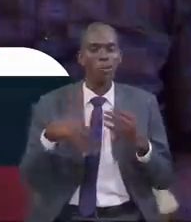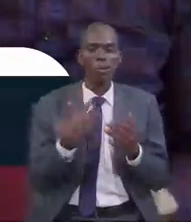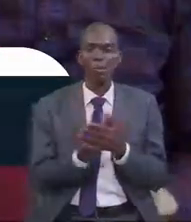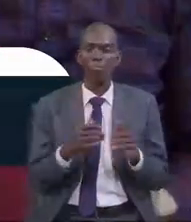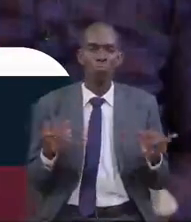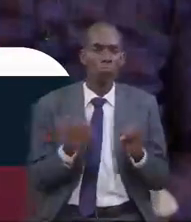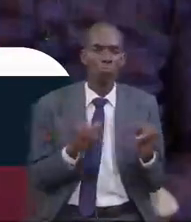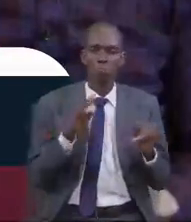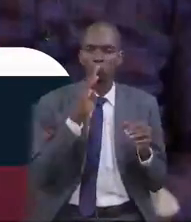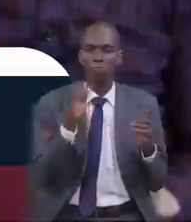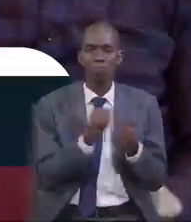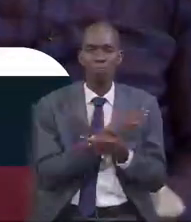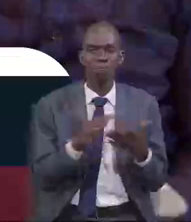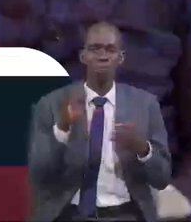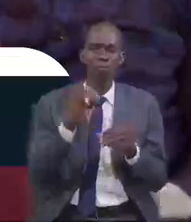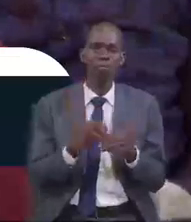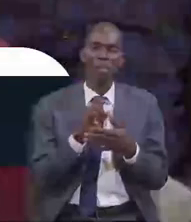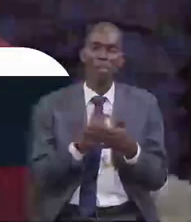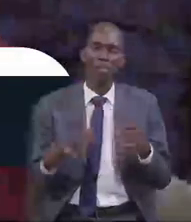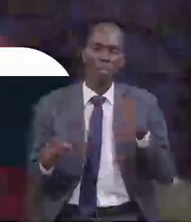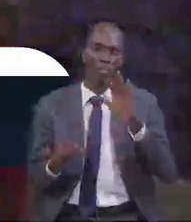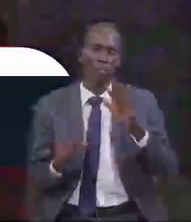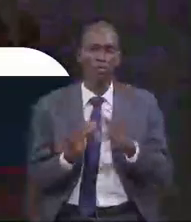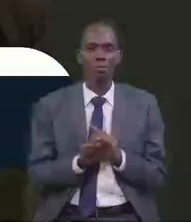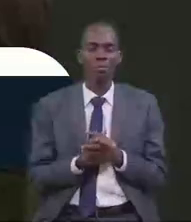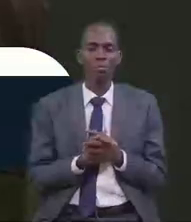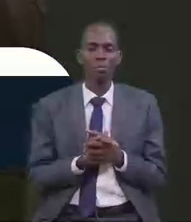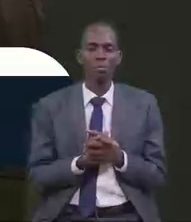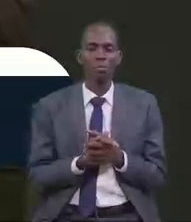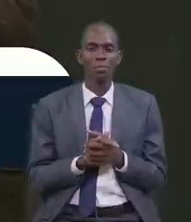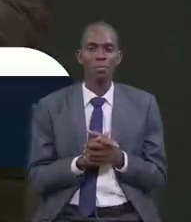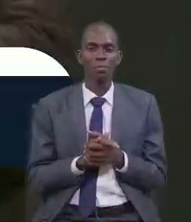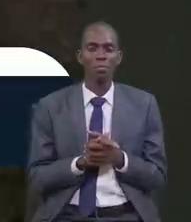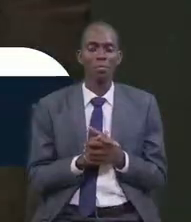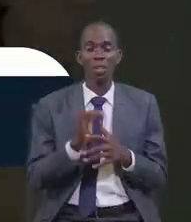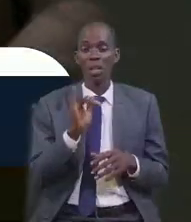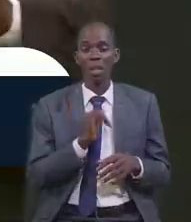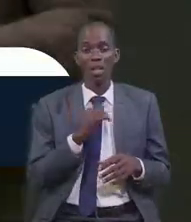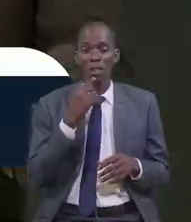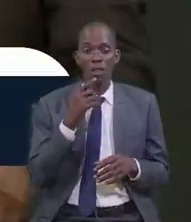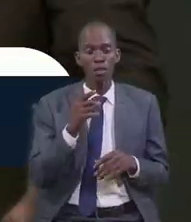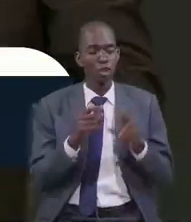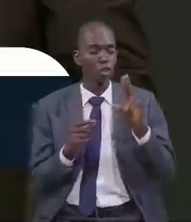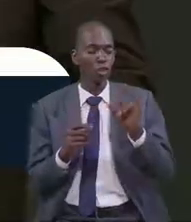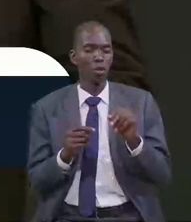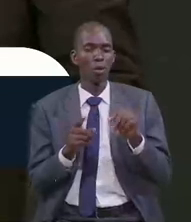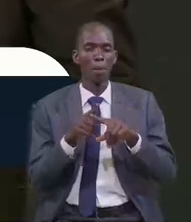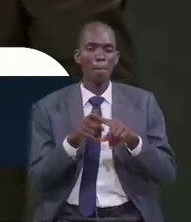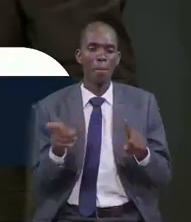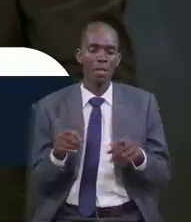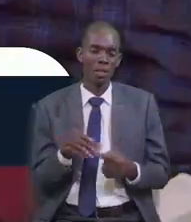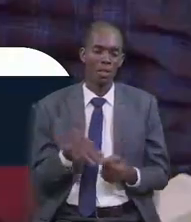Verset 5. Verset 5. Non, je vous le dis, mais si vous ne vous